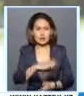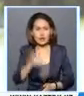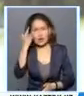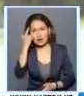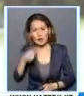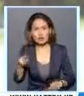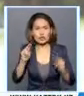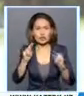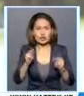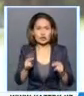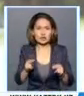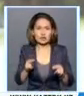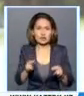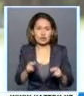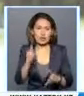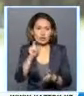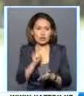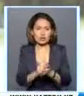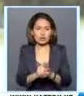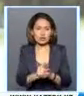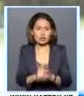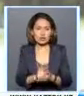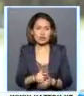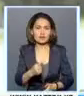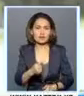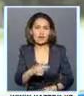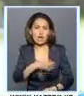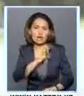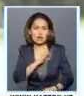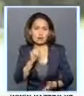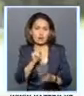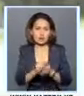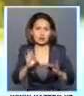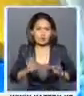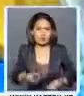адал, әділ, нағыз заңсардарлары жұмыс істеу керек қой.